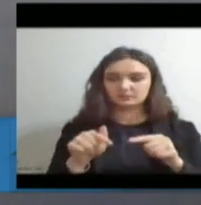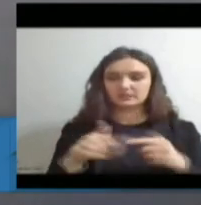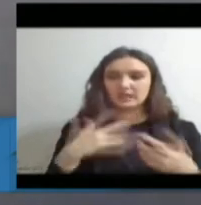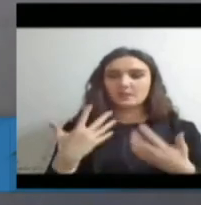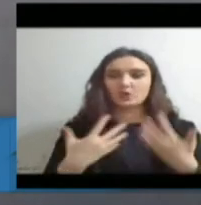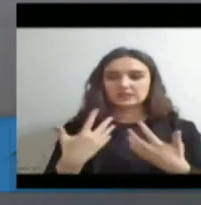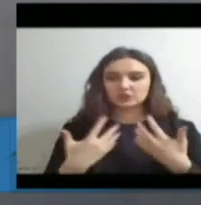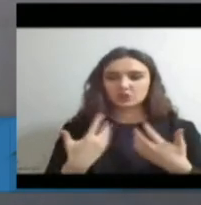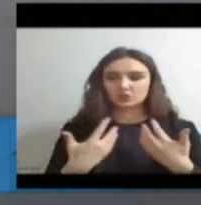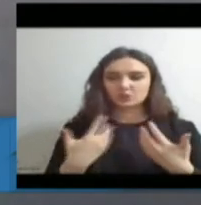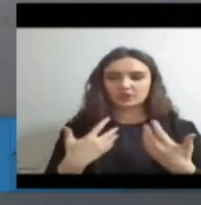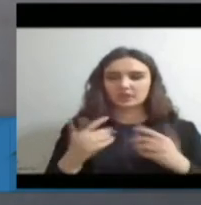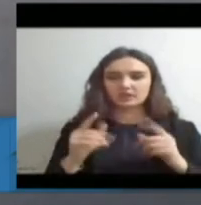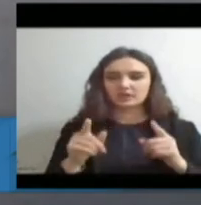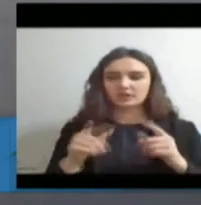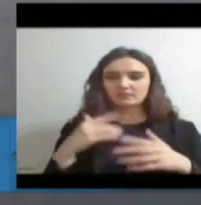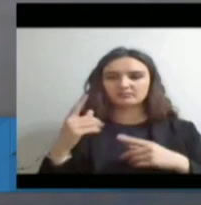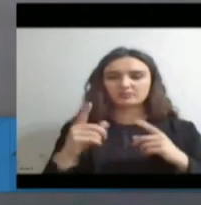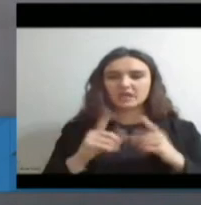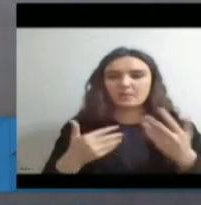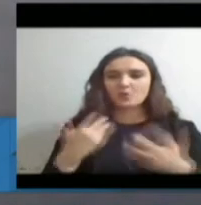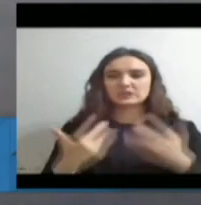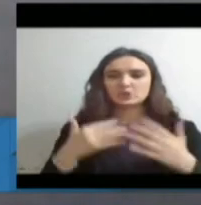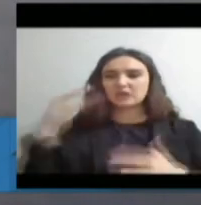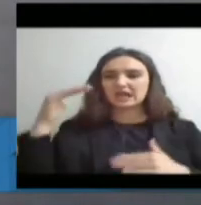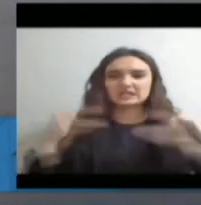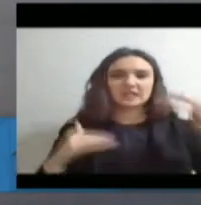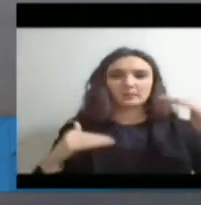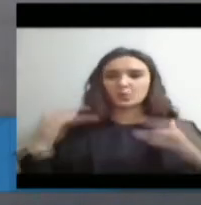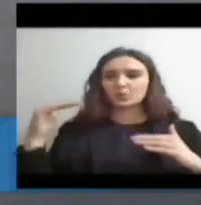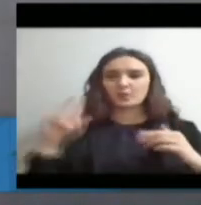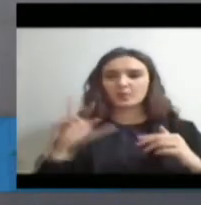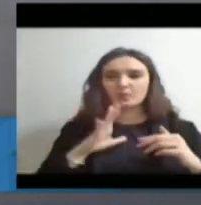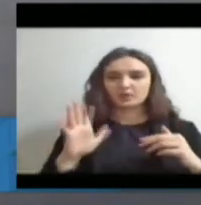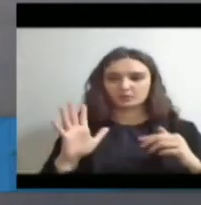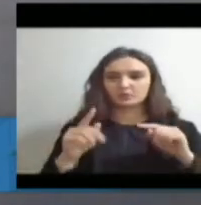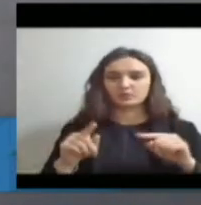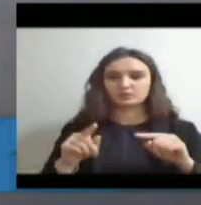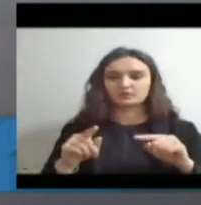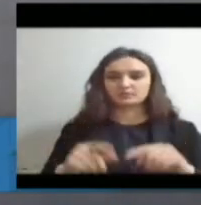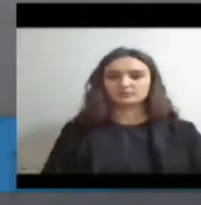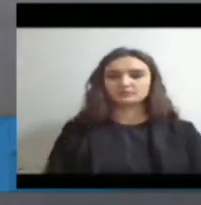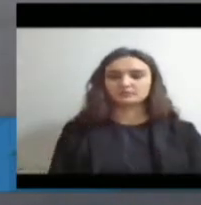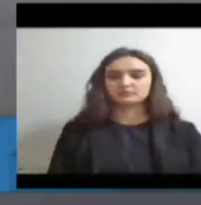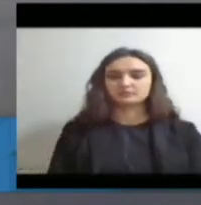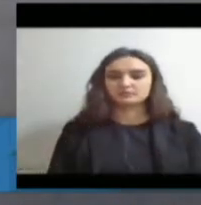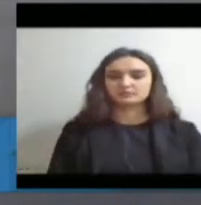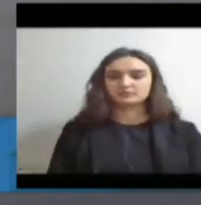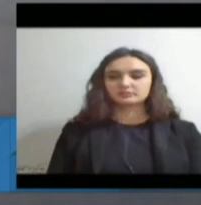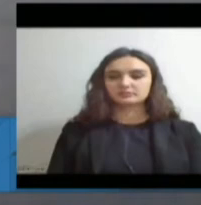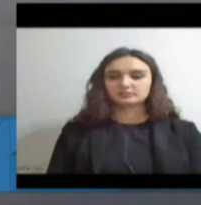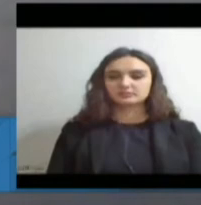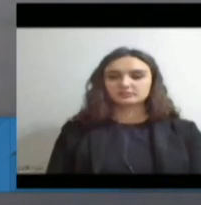ემოციური არასტაბილურობა არ გამოიწვიოს მშობლის მაღალმა შფოთვამ, ხო? გარდა ამისა,